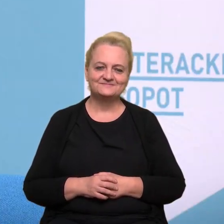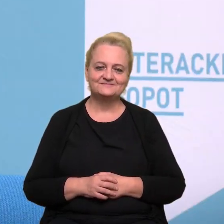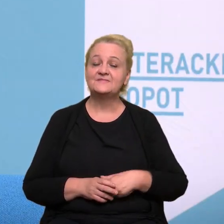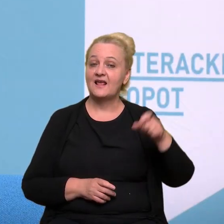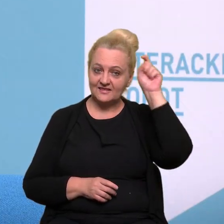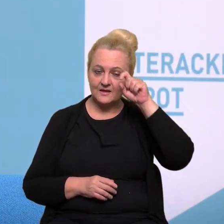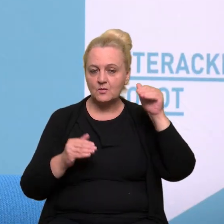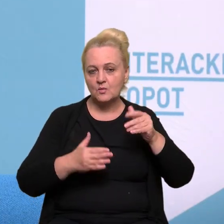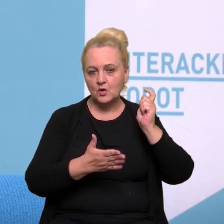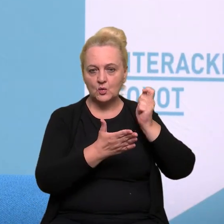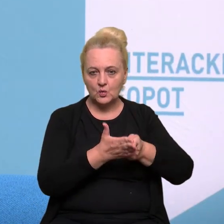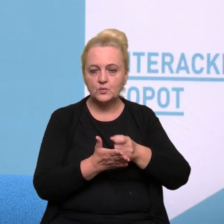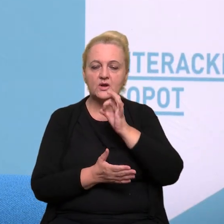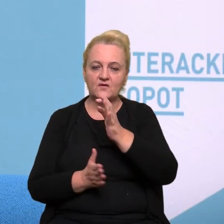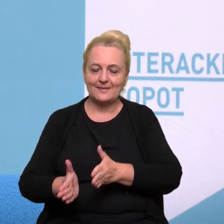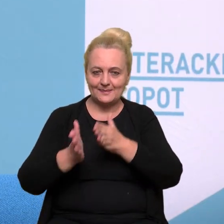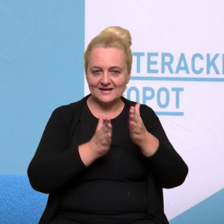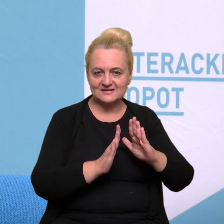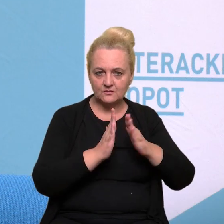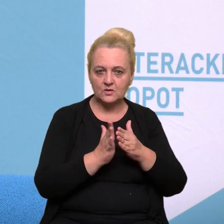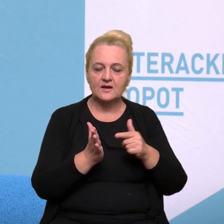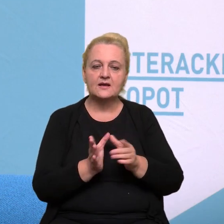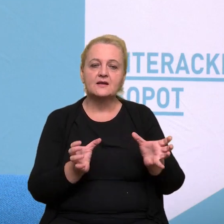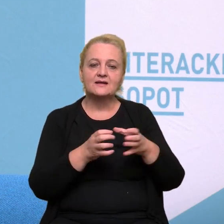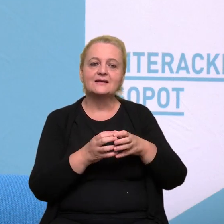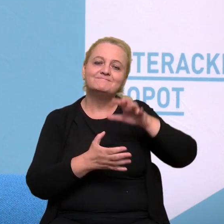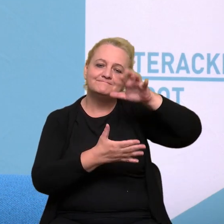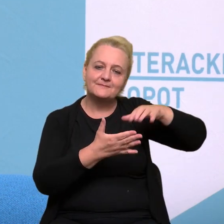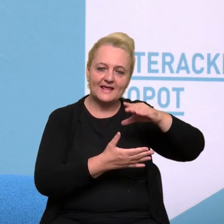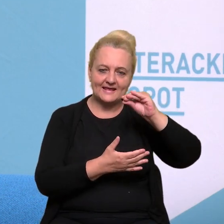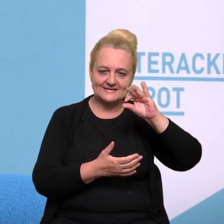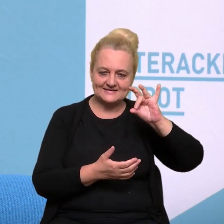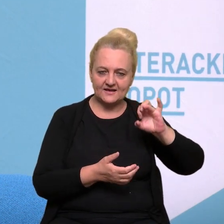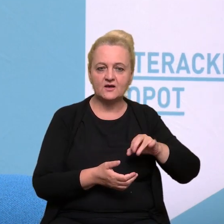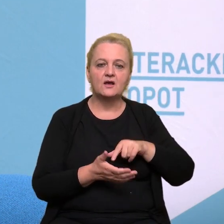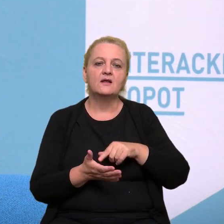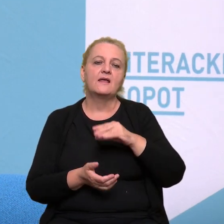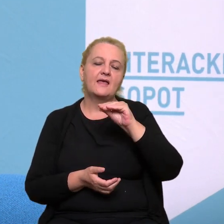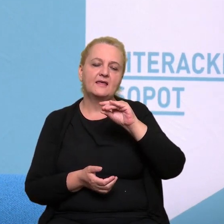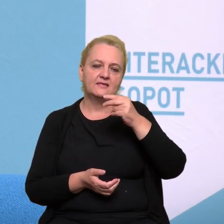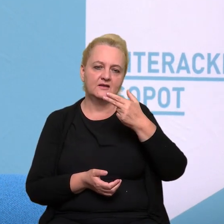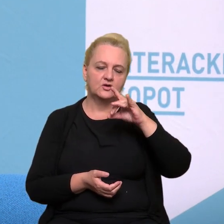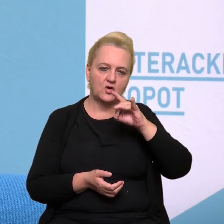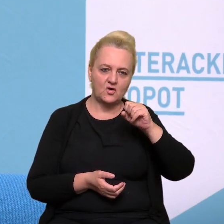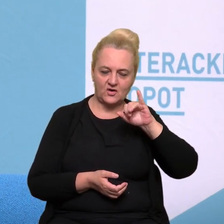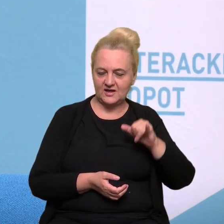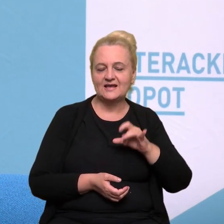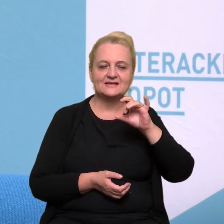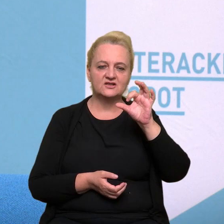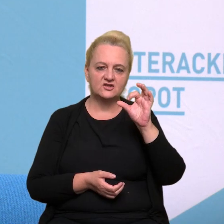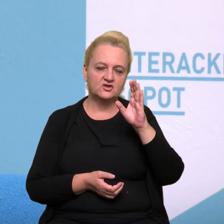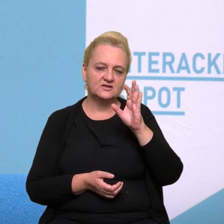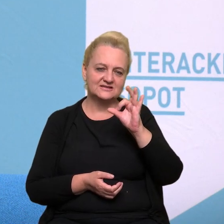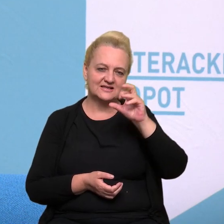W Niemczech można kupić już twoją kolejną książkę, to jest zbiór esejów pod tytułem Enjoy Schatz. W przyszłym roku ma